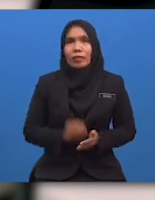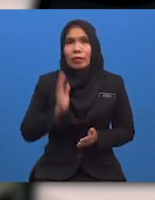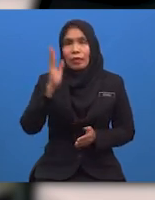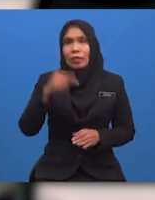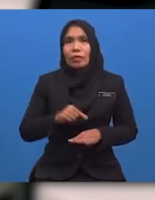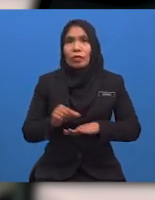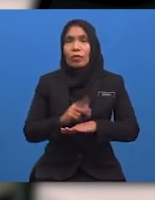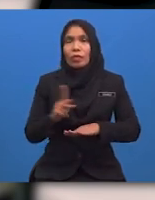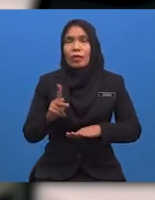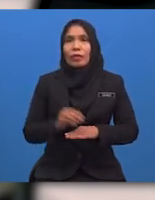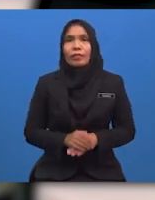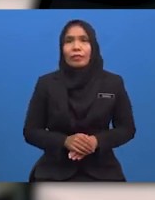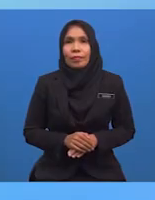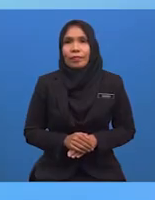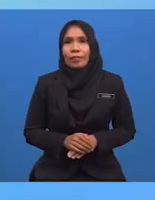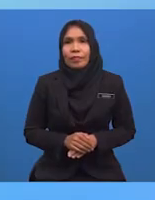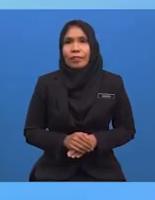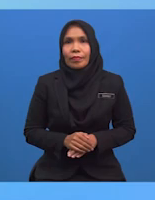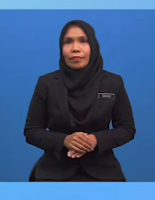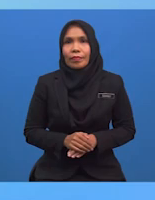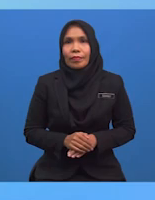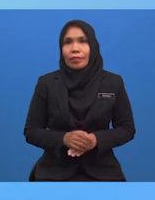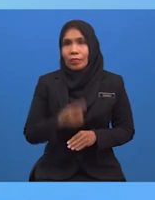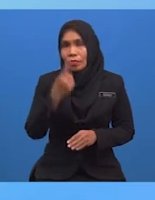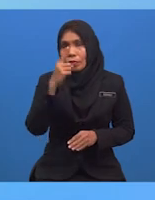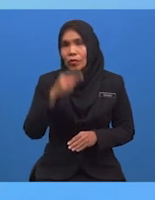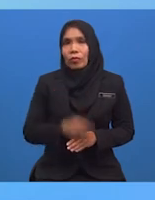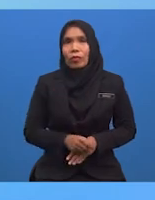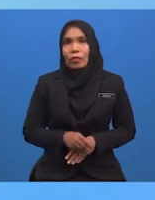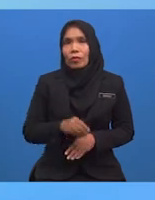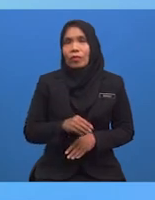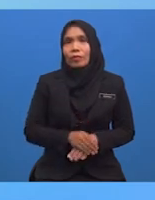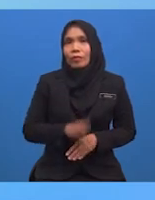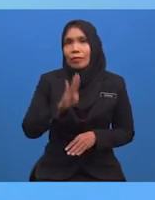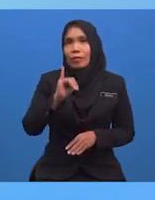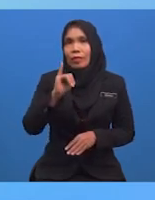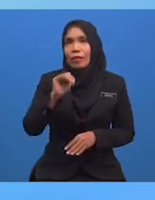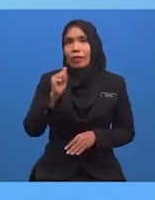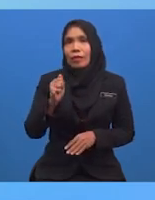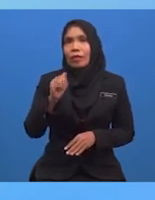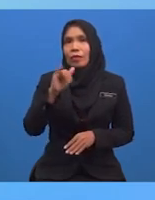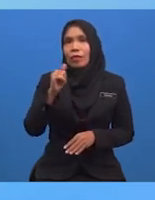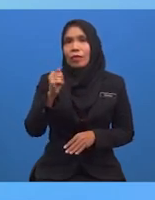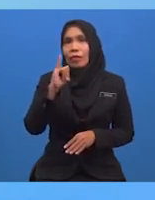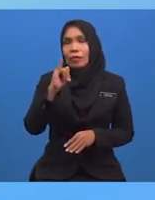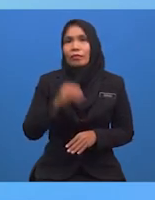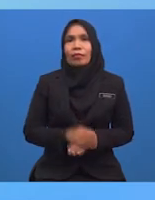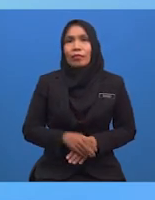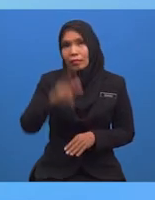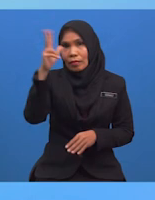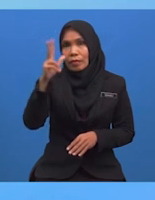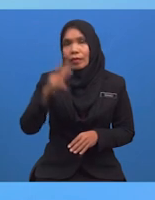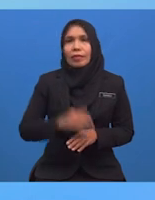membiayai perbelanjaan kerajaan. Iaitu ianya terdiri daripada perbelanjaan